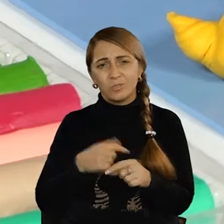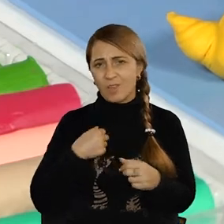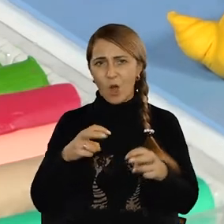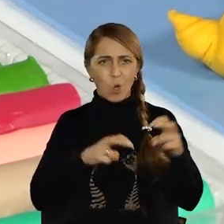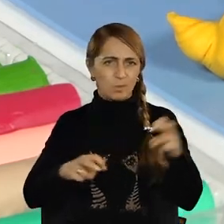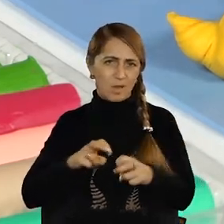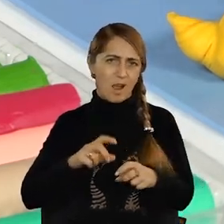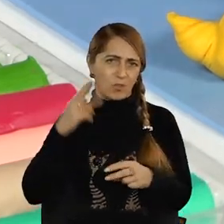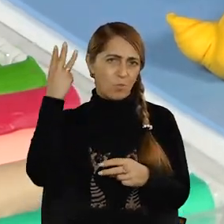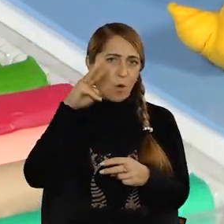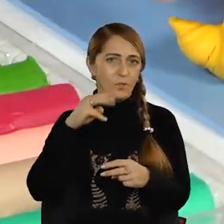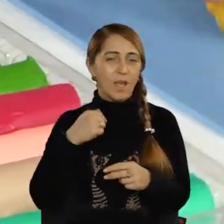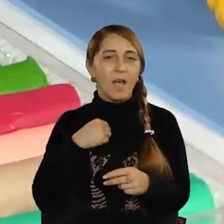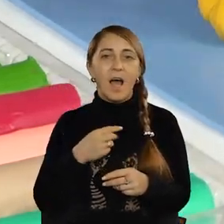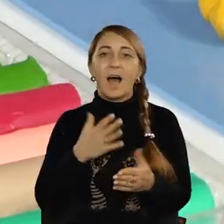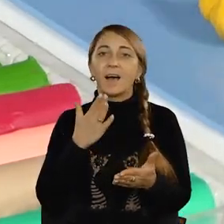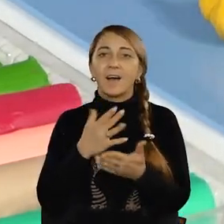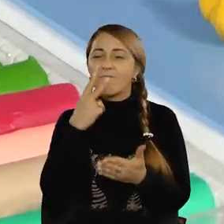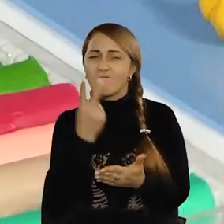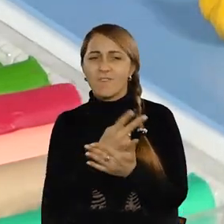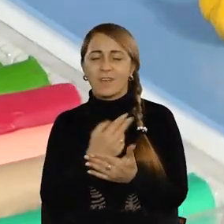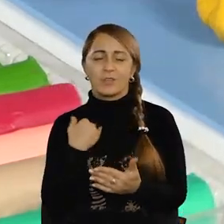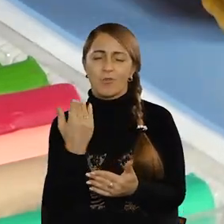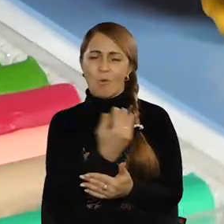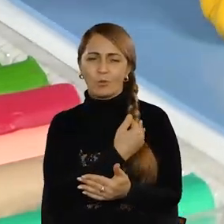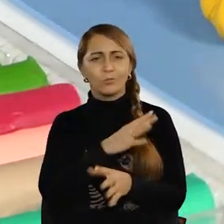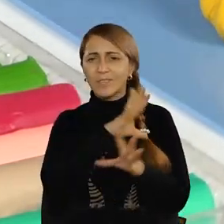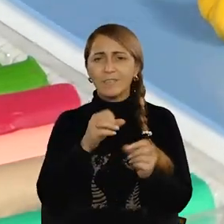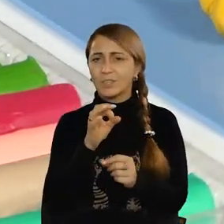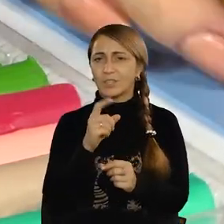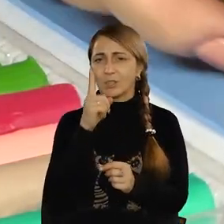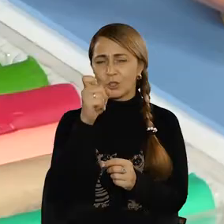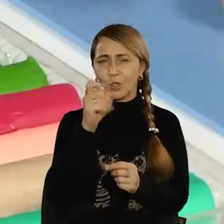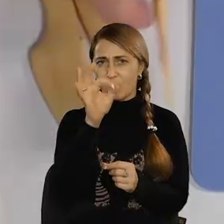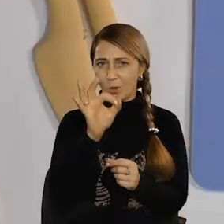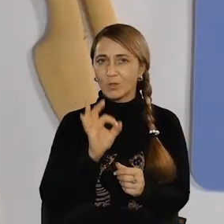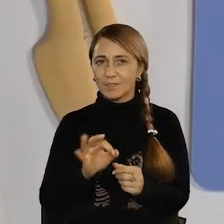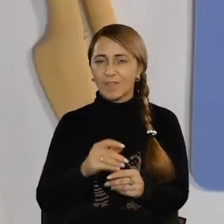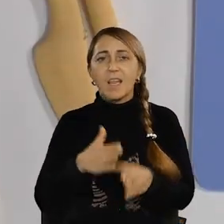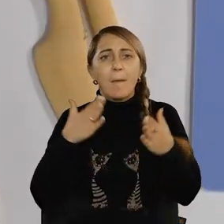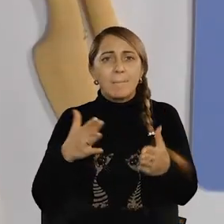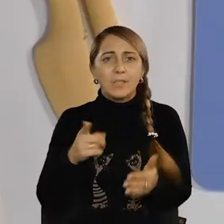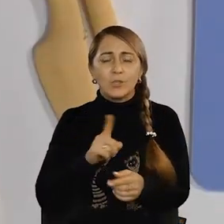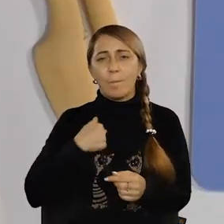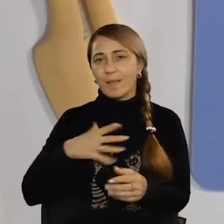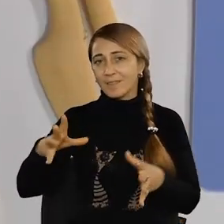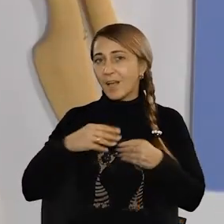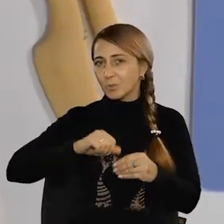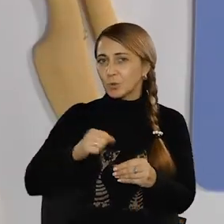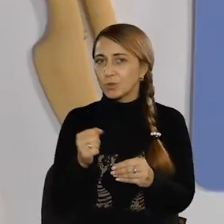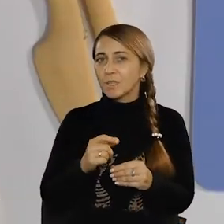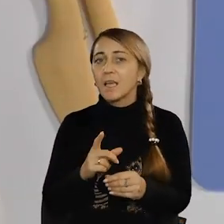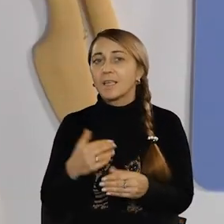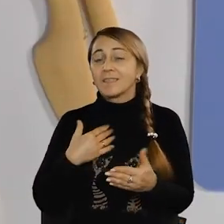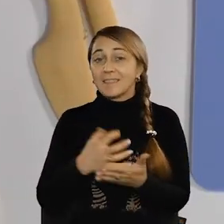всьому розбираюся. Але мати вигляд хочеться на всі 100. Тим більше, що ми з друзями